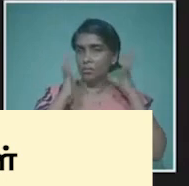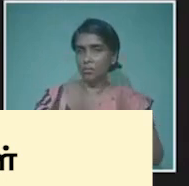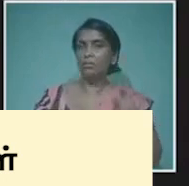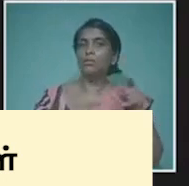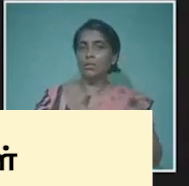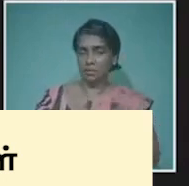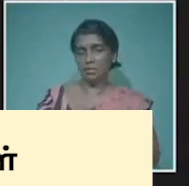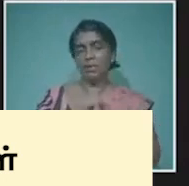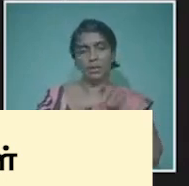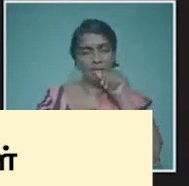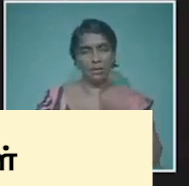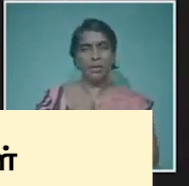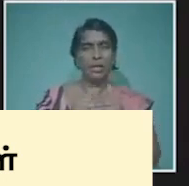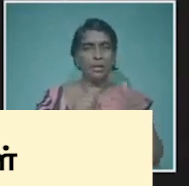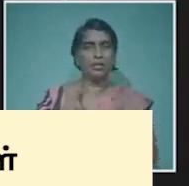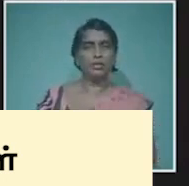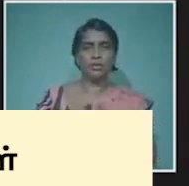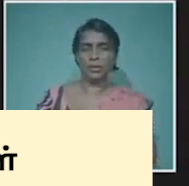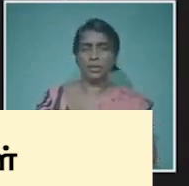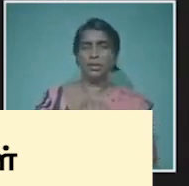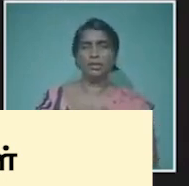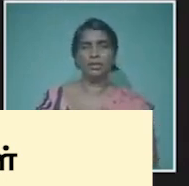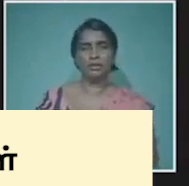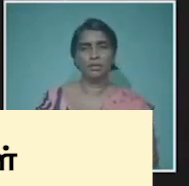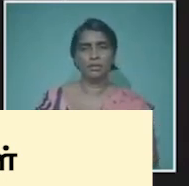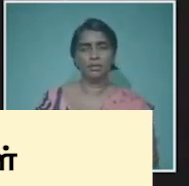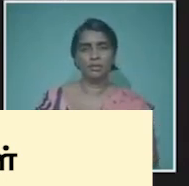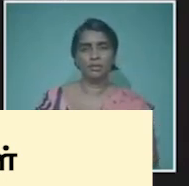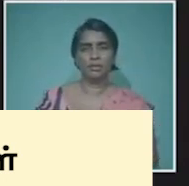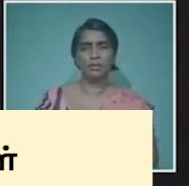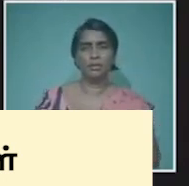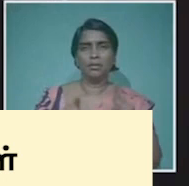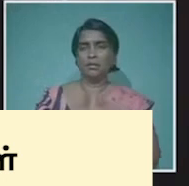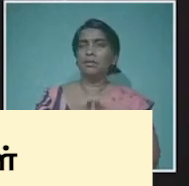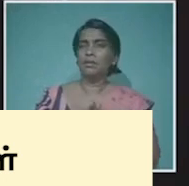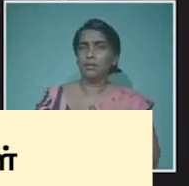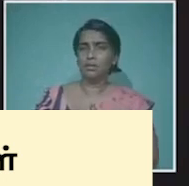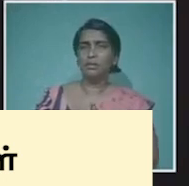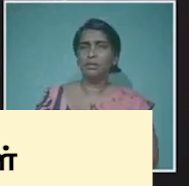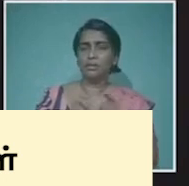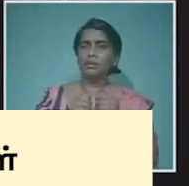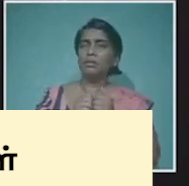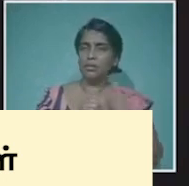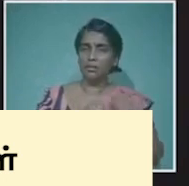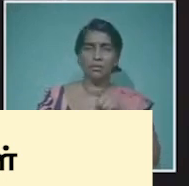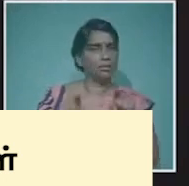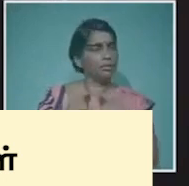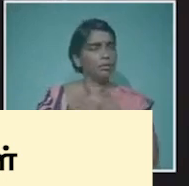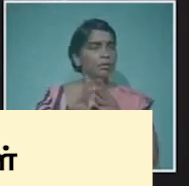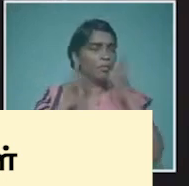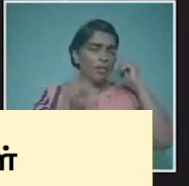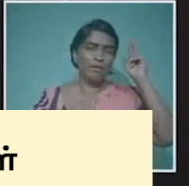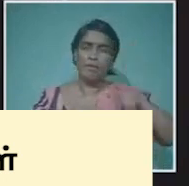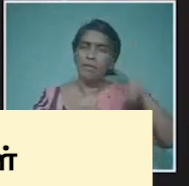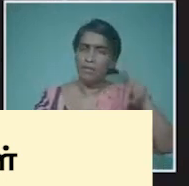என்றால் இல்லை. பப்ளிக் பெட்டிஷன் கமிட்டி என்பது பற்றி மக்களிடம் மிகப்பெரிய நம்பிக்கை இருக்கிறது. பப்ளிக் பெட்டிஷன் கமிட்டியிலே எங்களுடைய முறைப்பாடுகளை